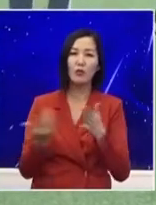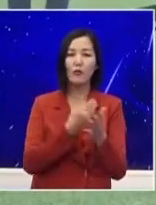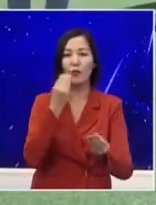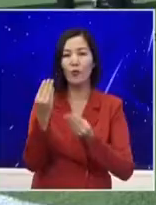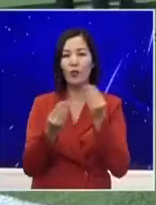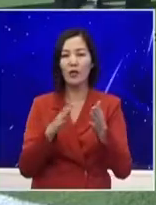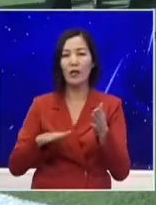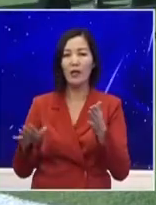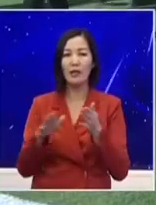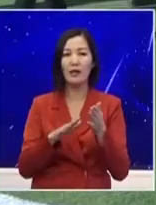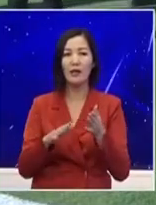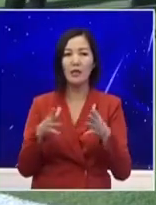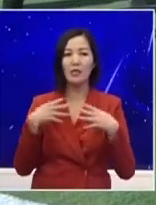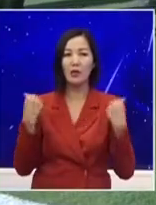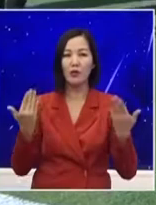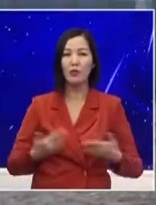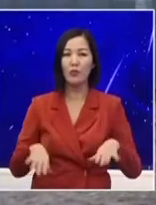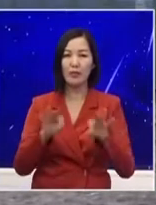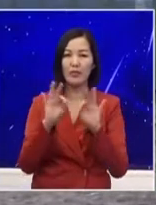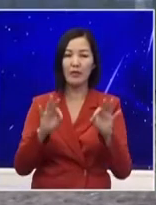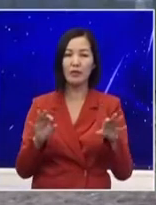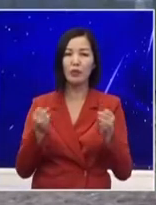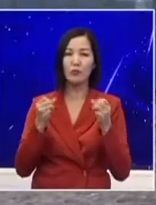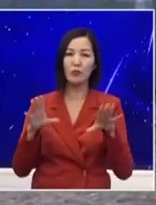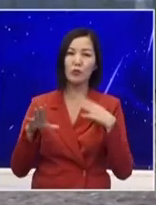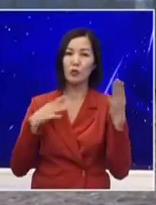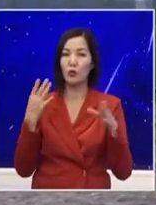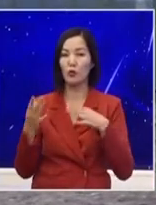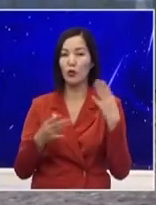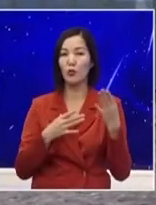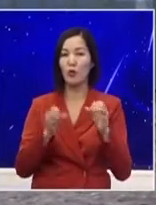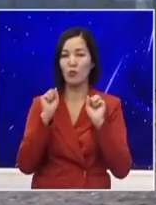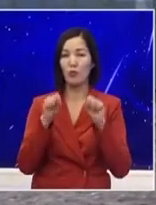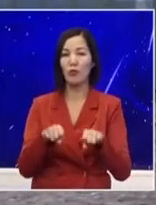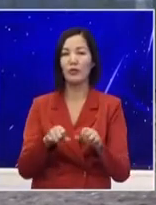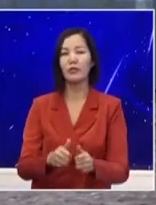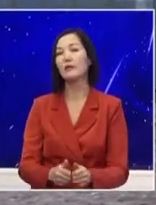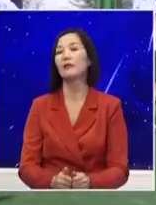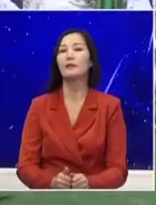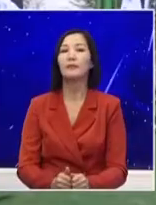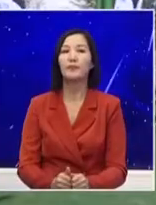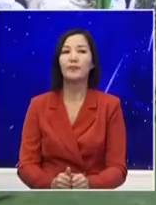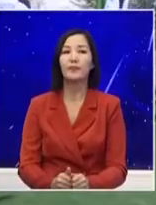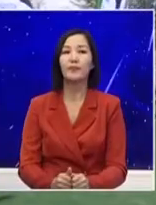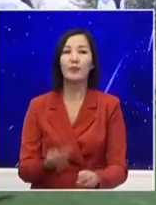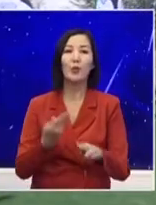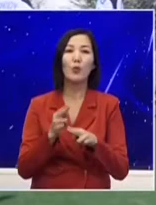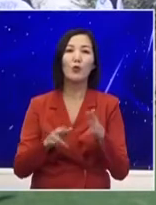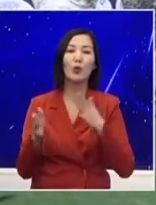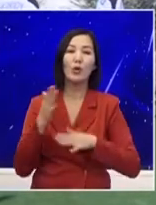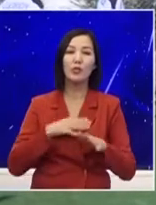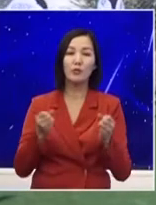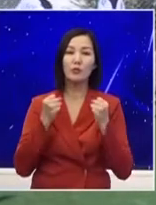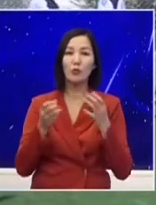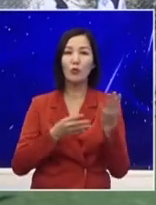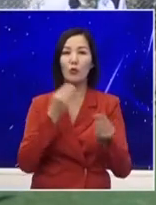алаңы сарыбастаулықтардың салауатты өмір салтын қалыптастырып, бос уақытын тиімді ұйымдастыруына сеп болмақ. Өте қуаныштымын осындай спорттық